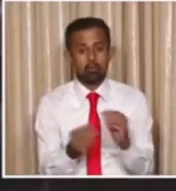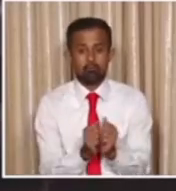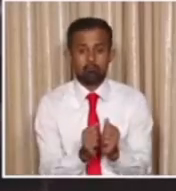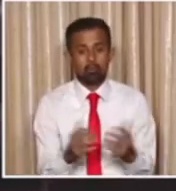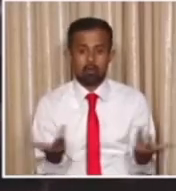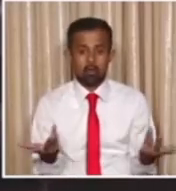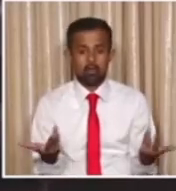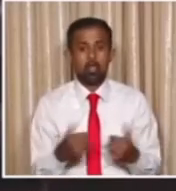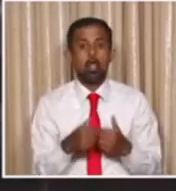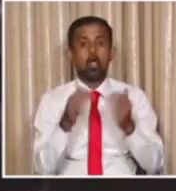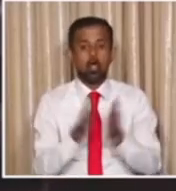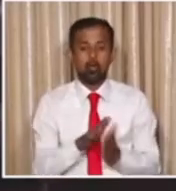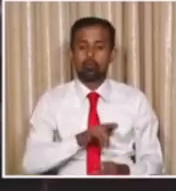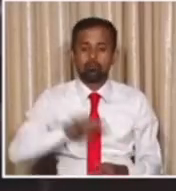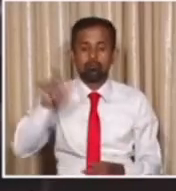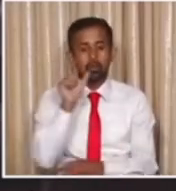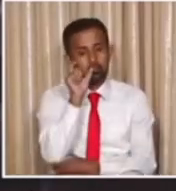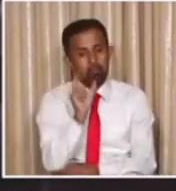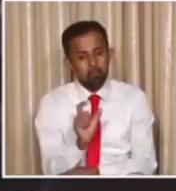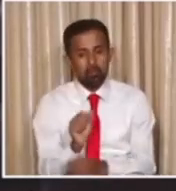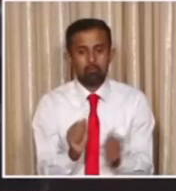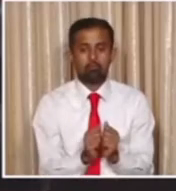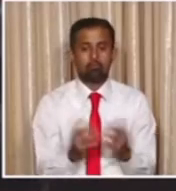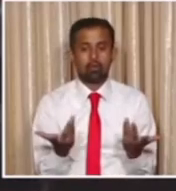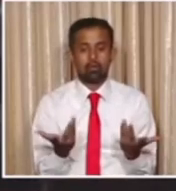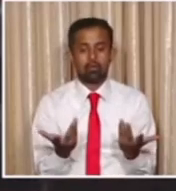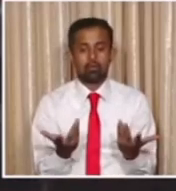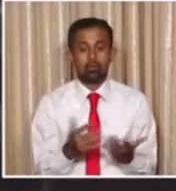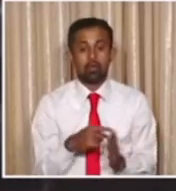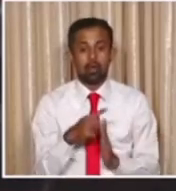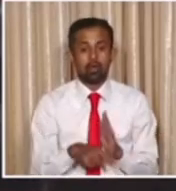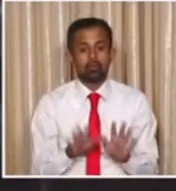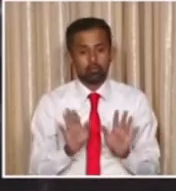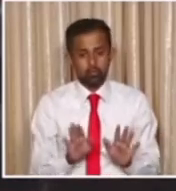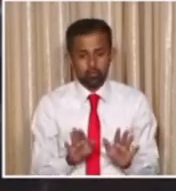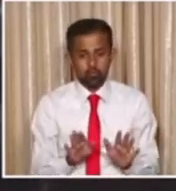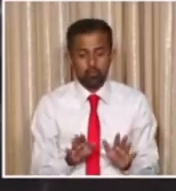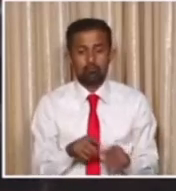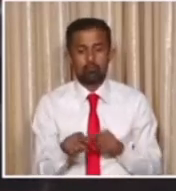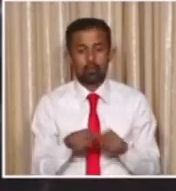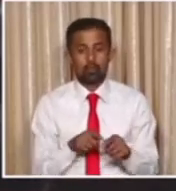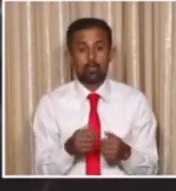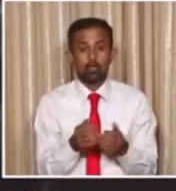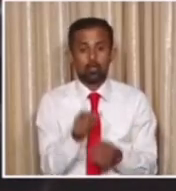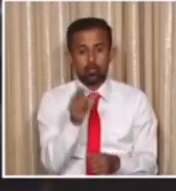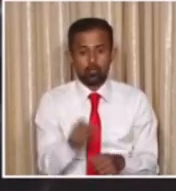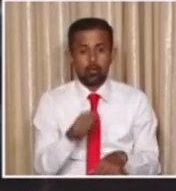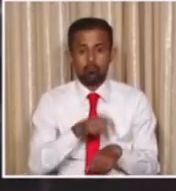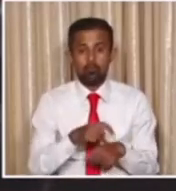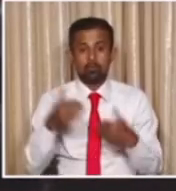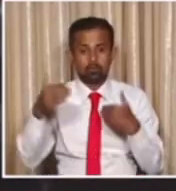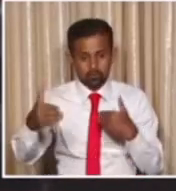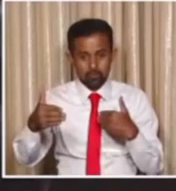ඒ වගේම සියලු දෙනා විදේශගත වෙනකම් බලා ඉඳලා වැඩකුත් නැහැ. ඒ නිසා ඔවුන් රට තුර රඳව ගන්නත්, ඒ වගේම ඔවුන්ට යම් කාල